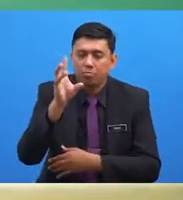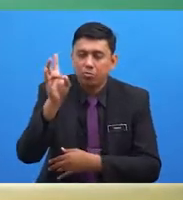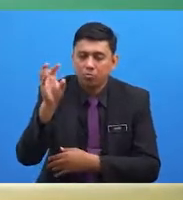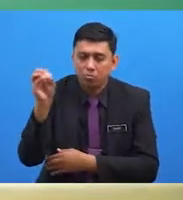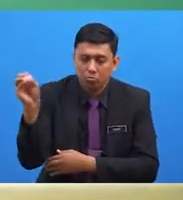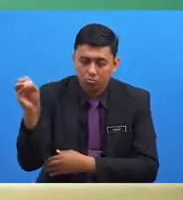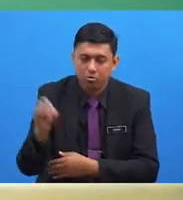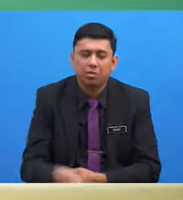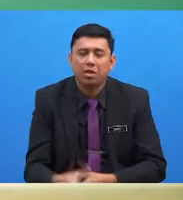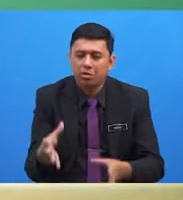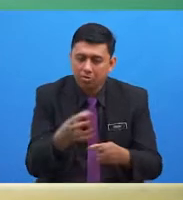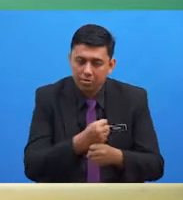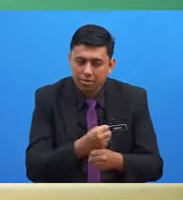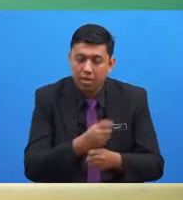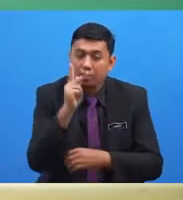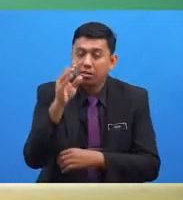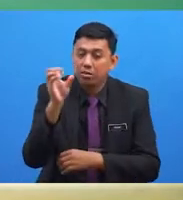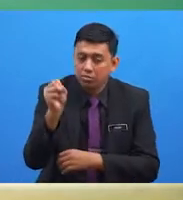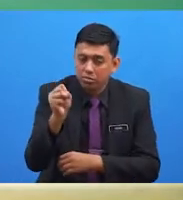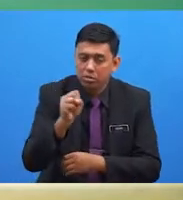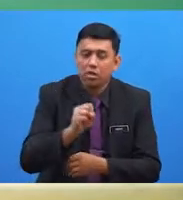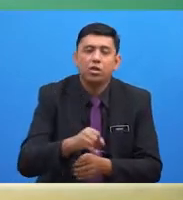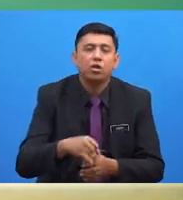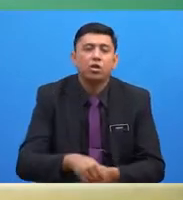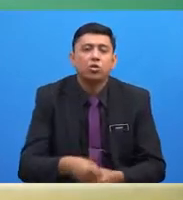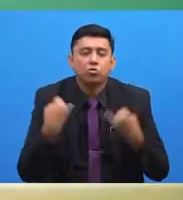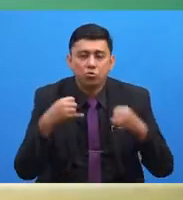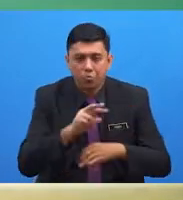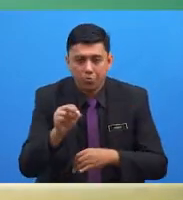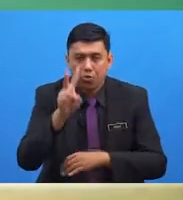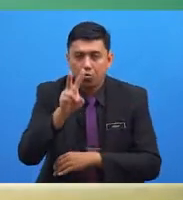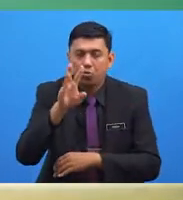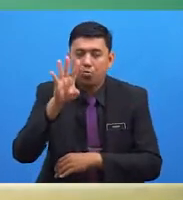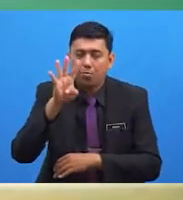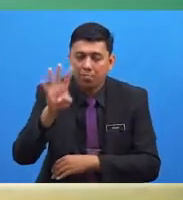RM6,700 untuk kita mendapatkan nilai kos jualan sebanyak